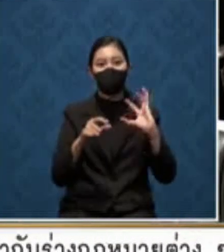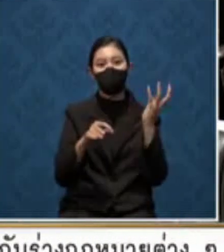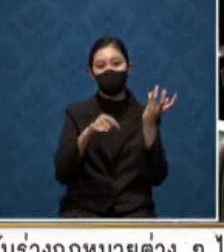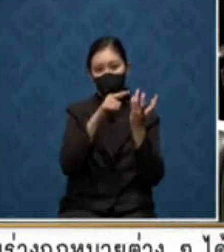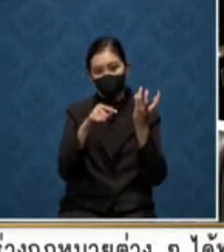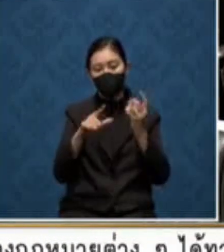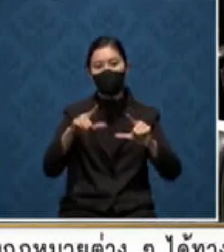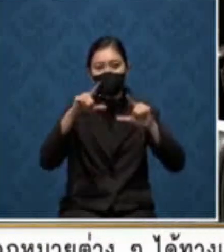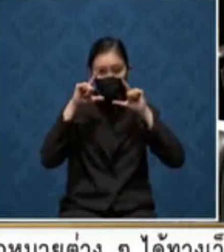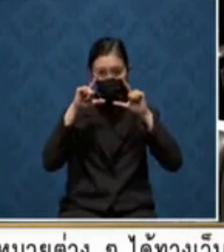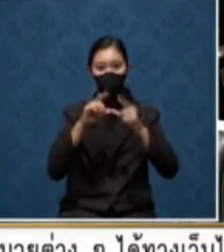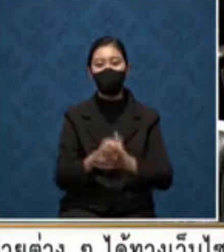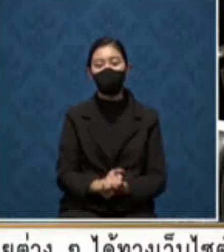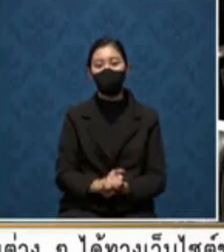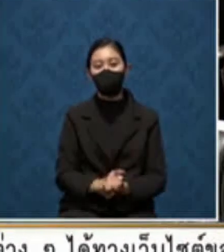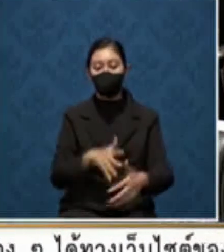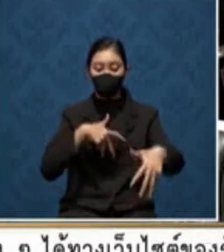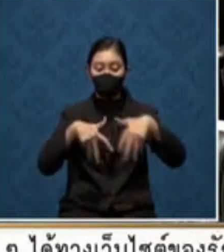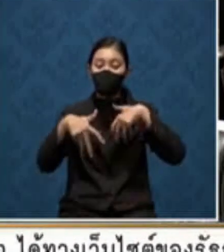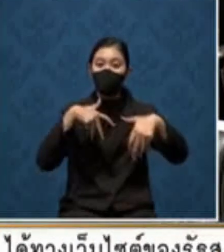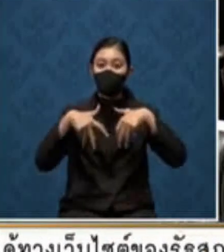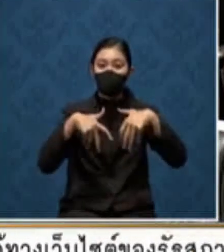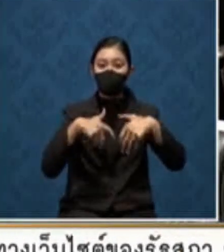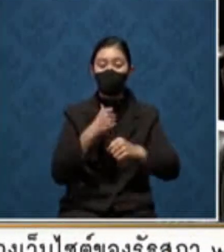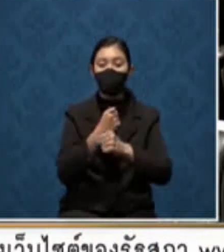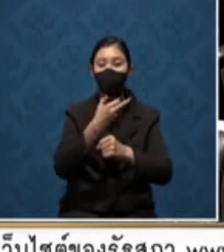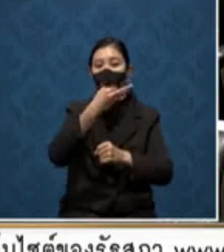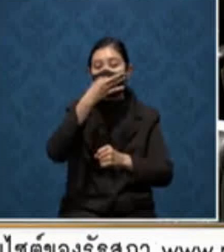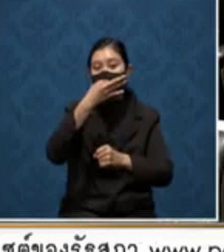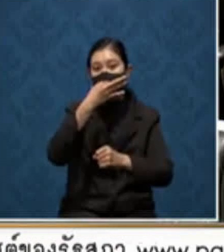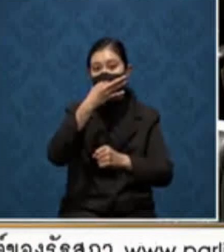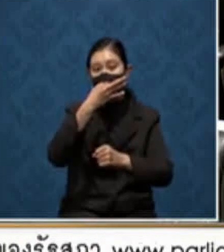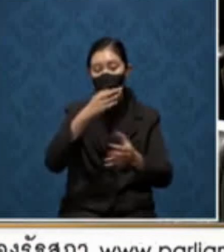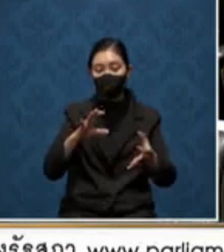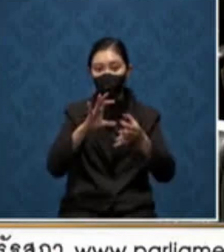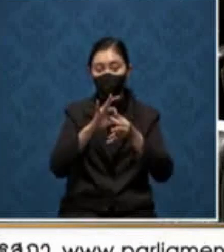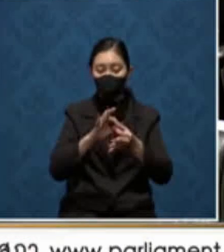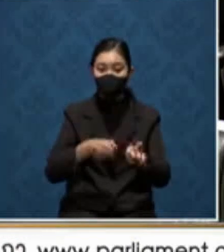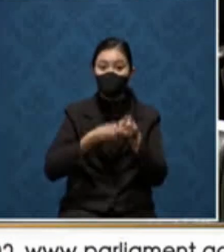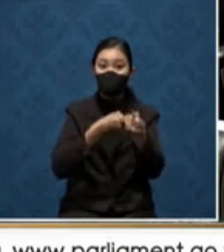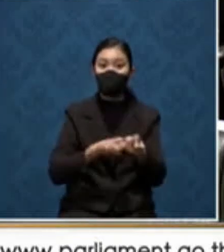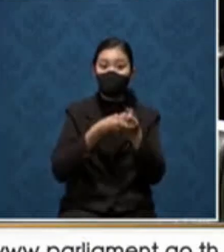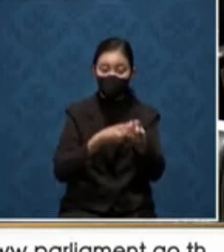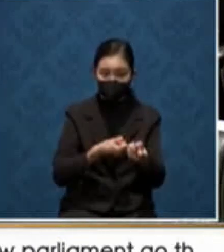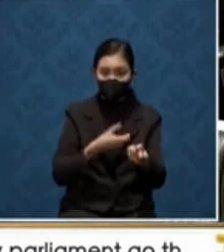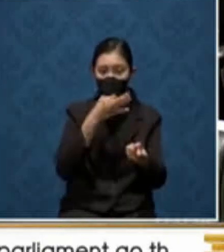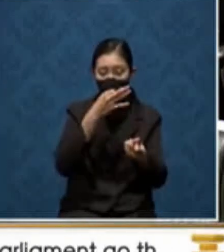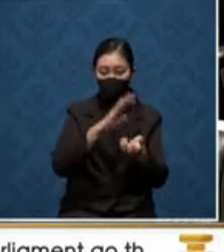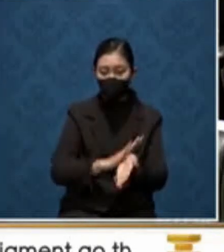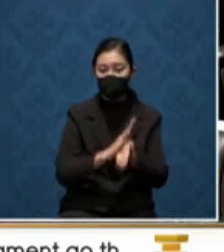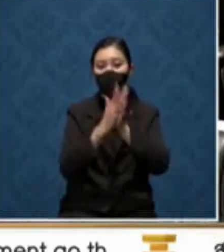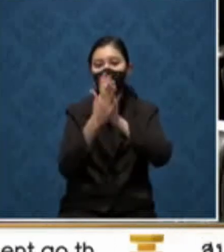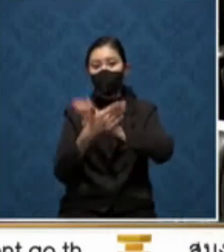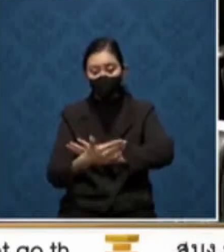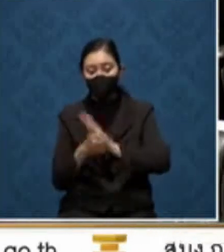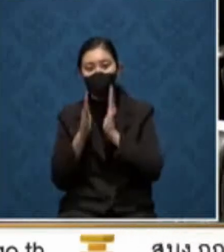กับสิทธิชุมชนในการทำธุรกิจในการเปลี่ยนผู้ประกอบการเปลยเกษตรกรณให้เป็ผู้ประกอการการเปลี่ยนโภกภัฑให้